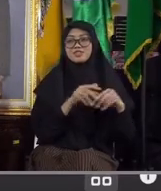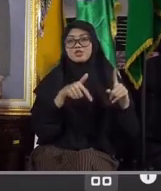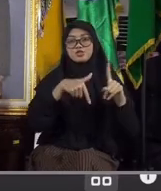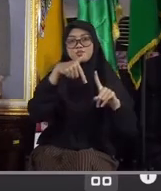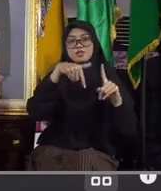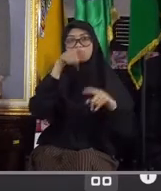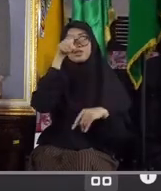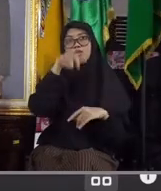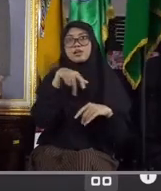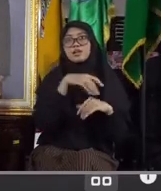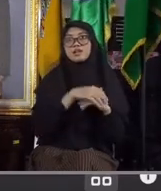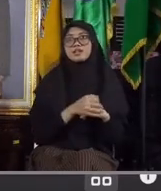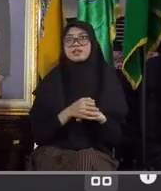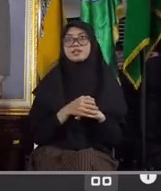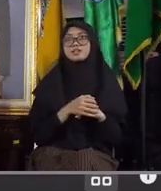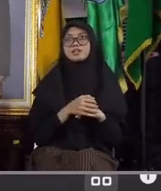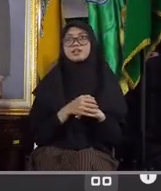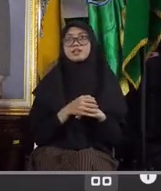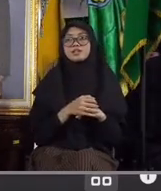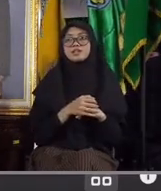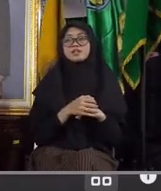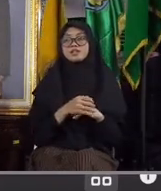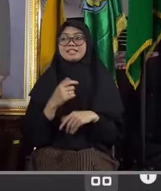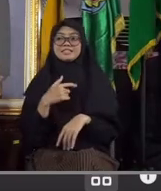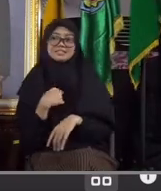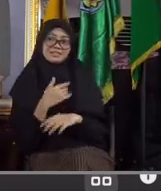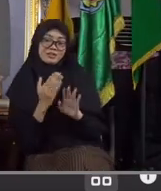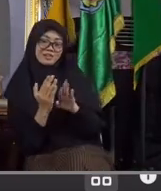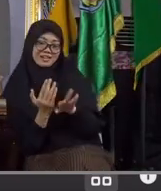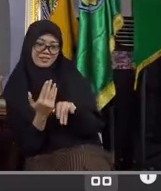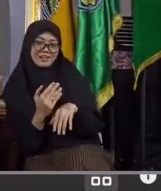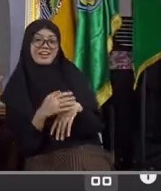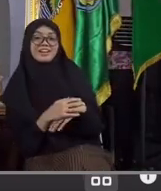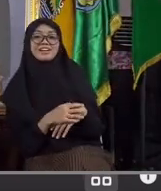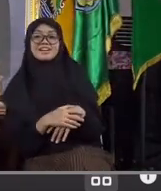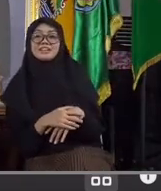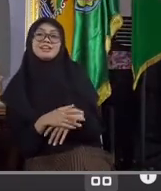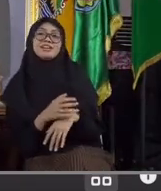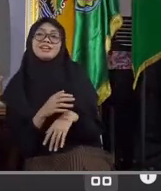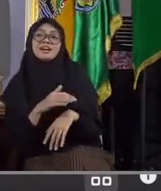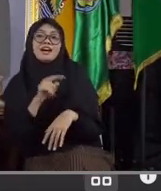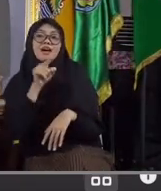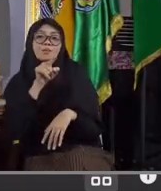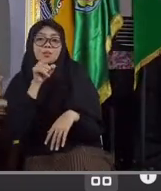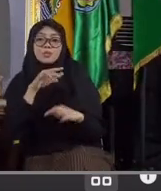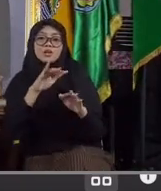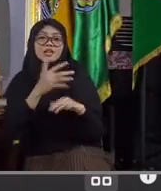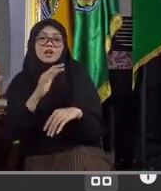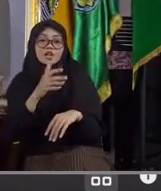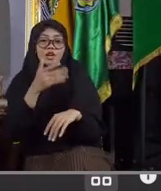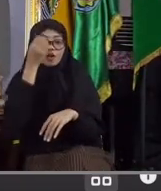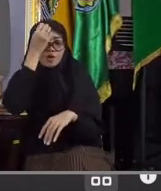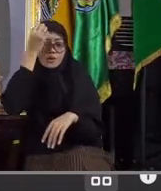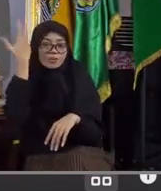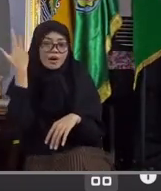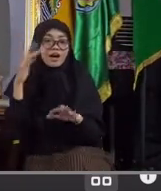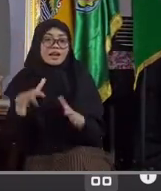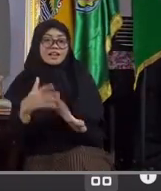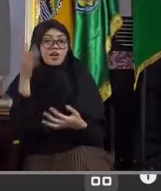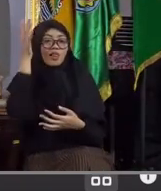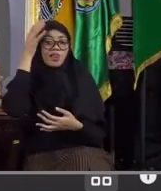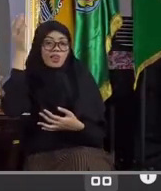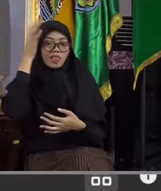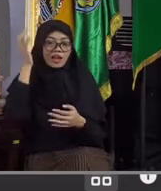17 orang, Pak. Tenane. Iya. Kowe sampean kira-kira lali rateka napa